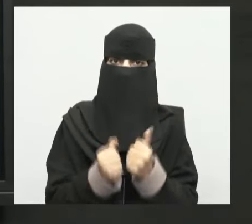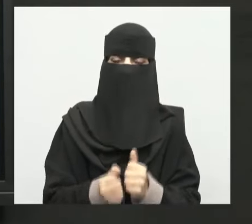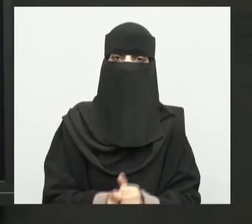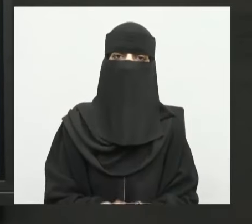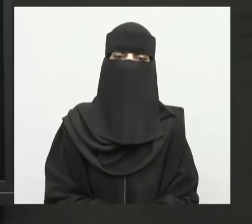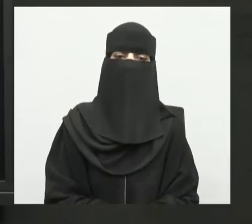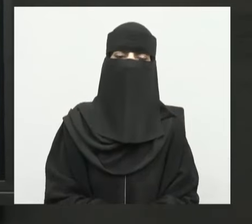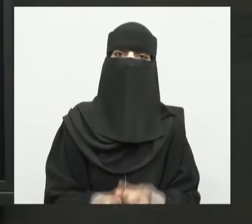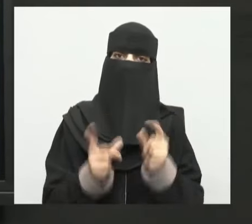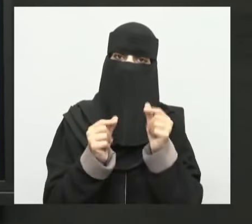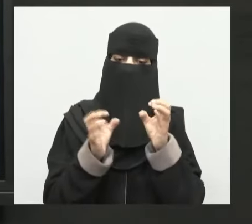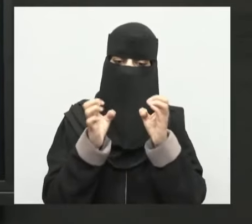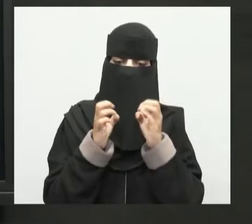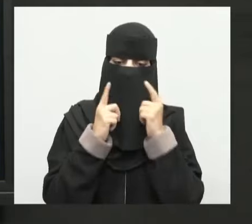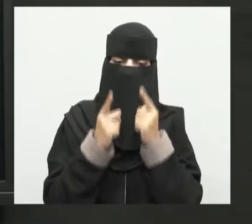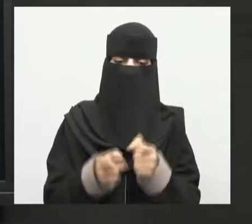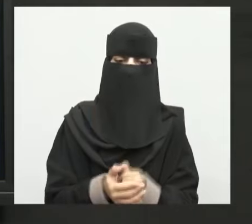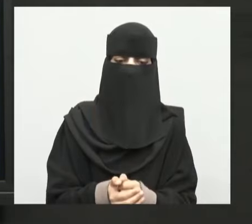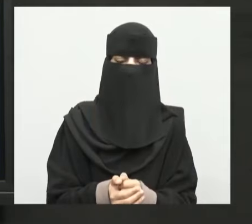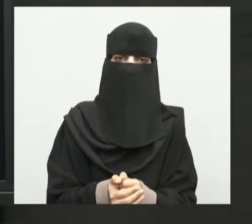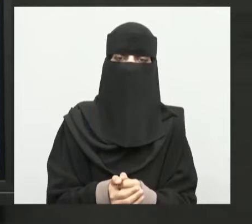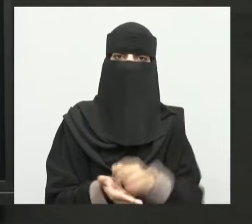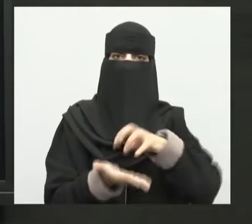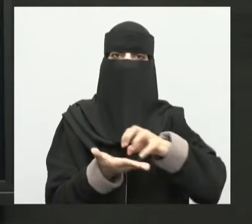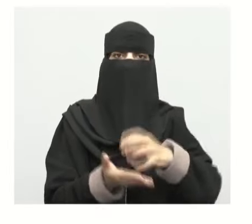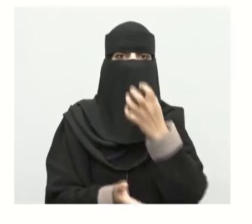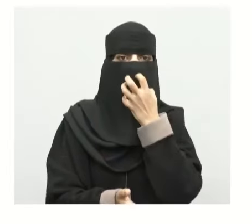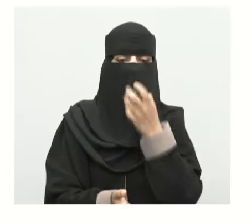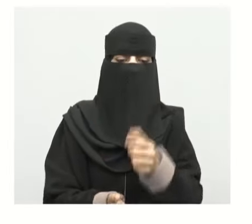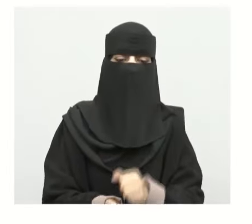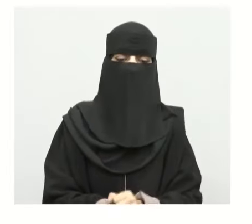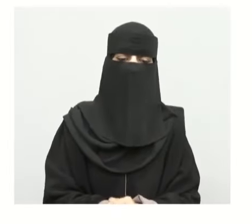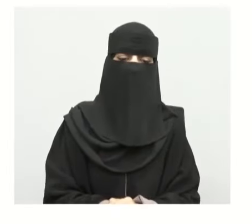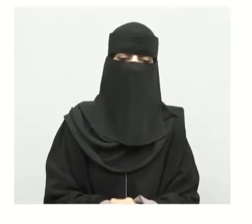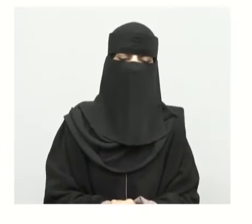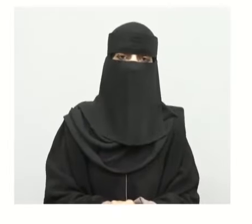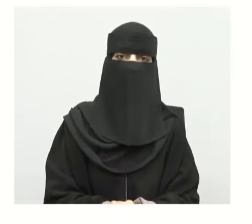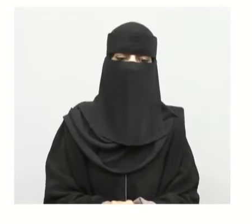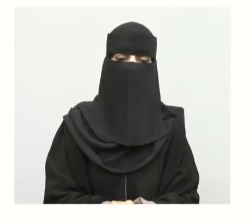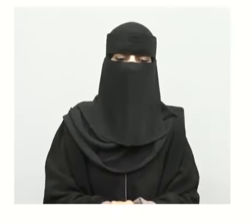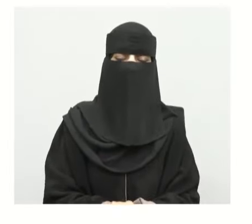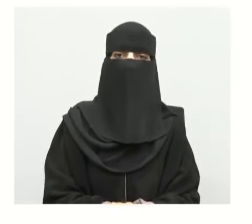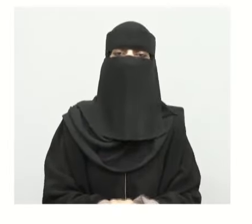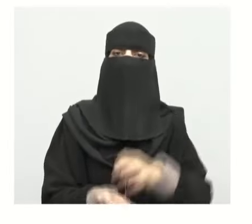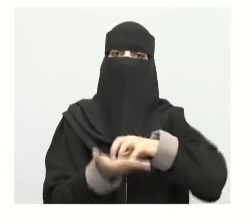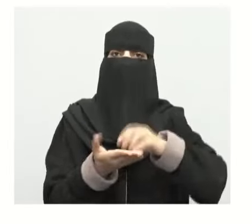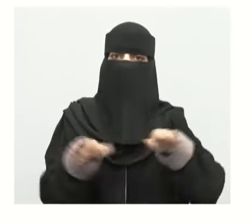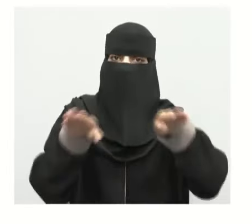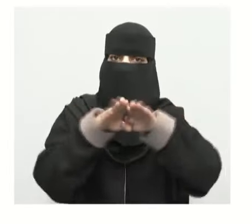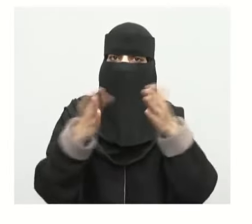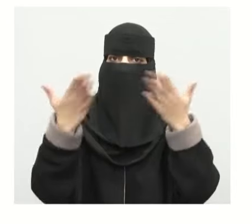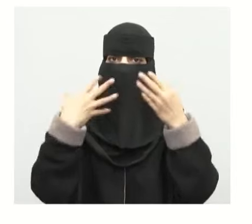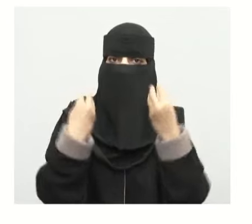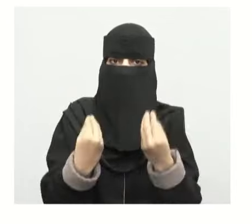العالم ممتاز مناطق حاره مناطق معتدله